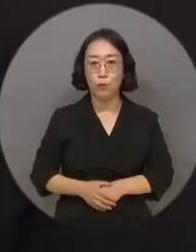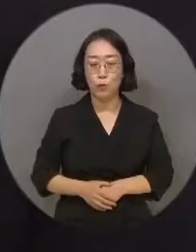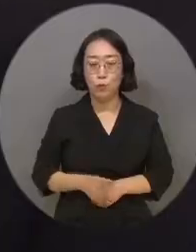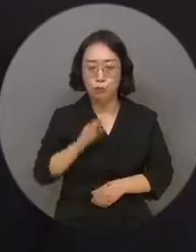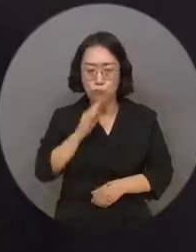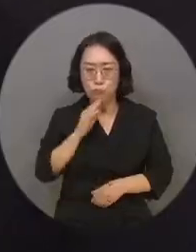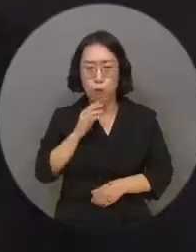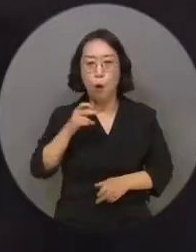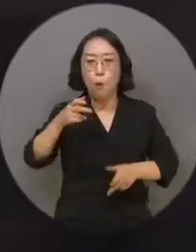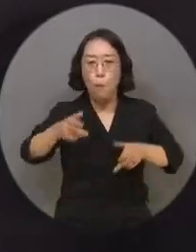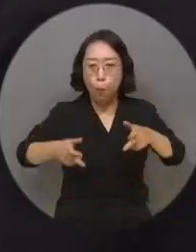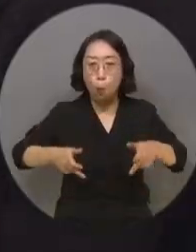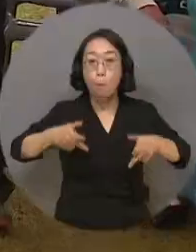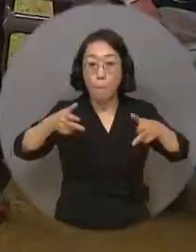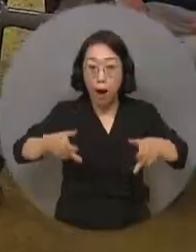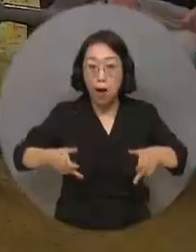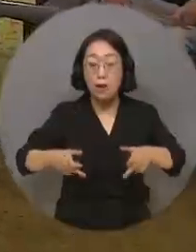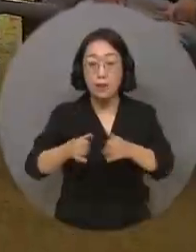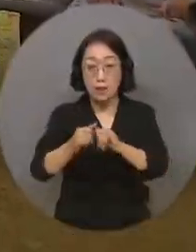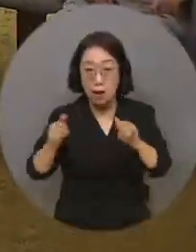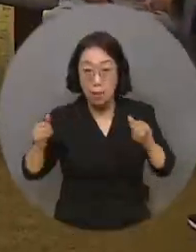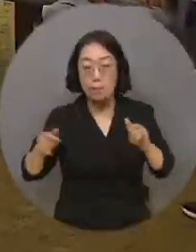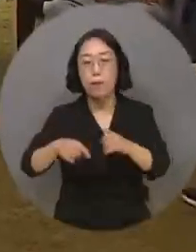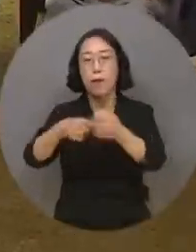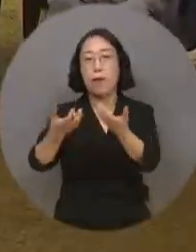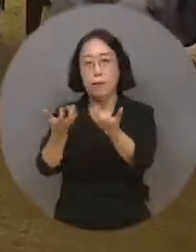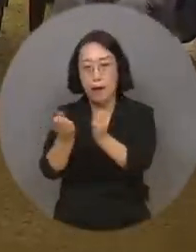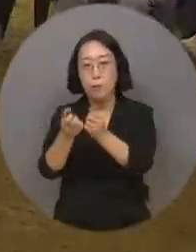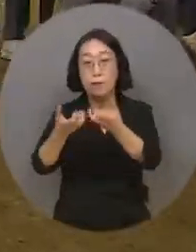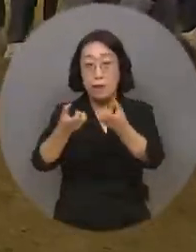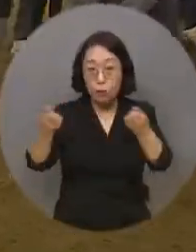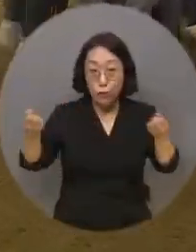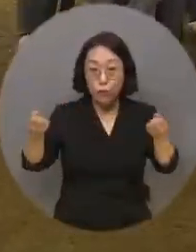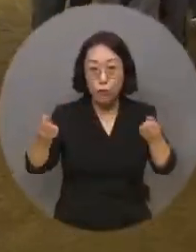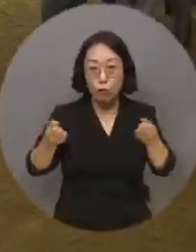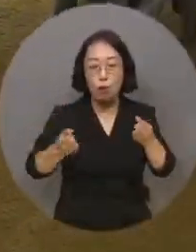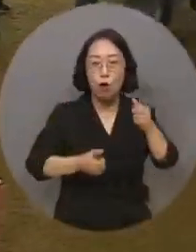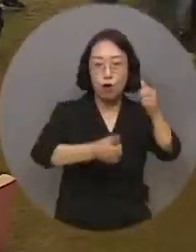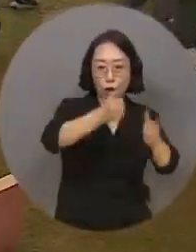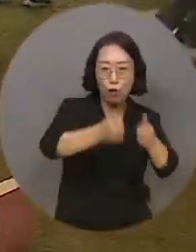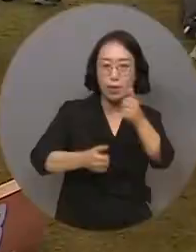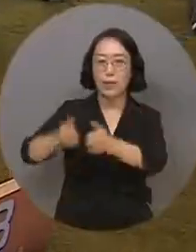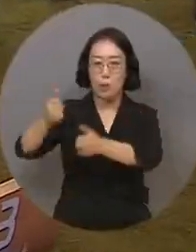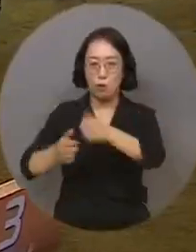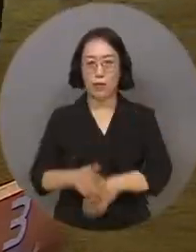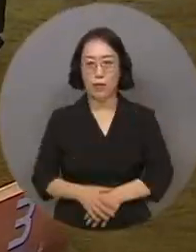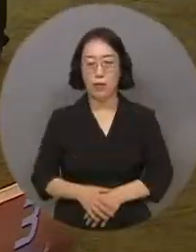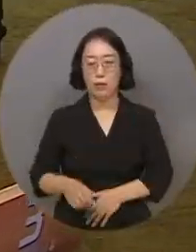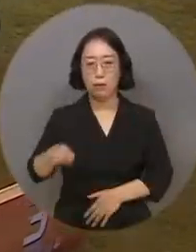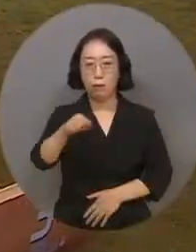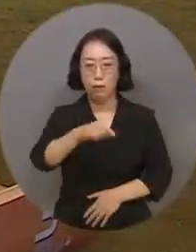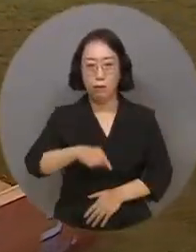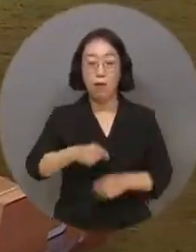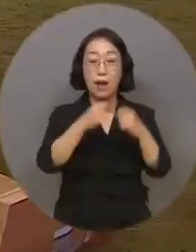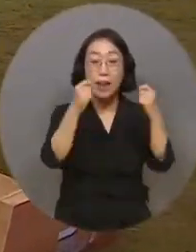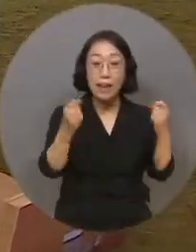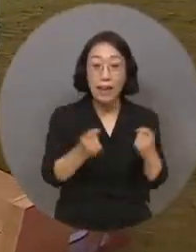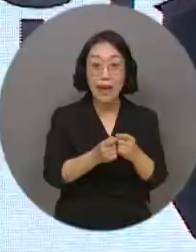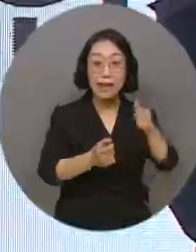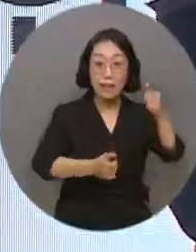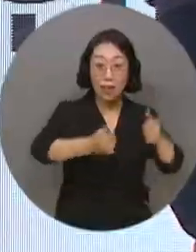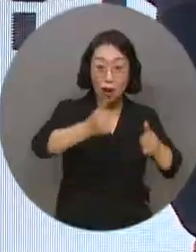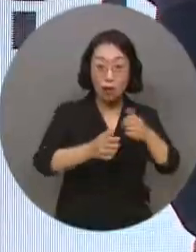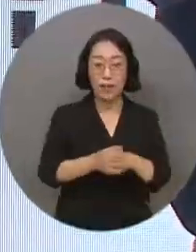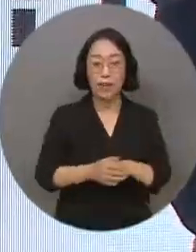목발에 의지하는 남녀 PGST 부문으로 나눠 진행됐습니다. 선수부 PGW 개인전